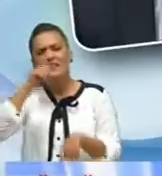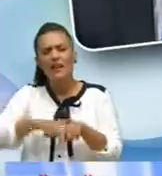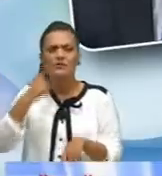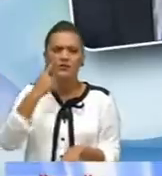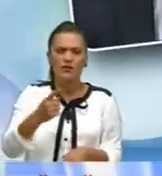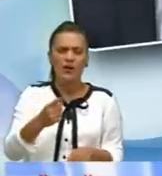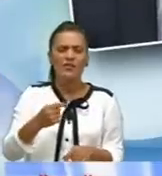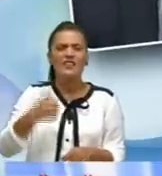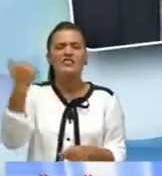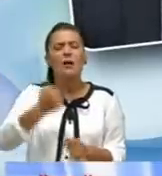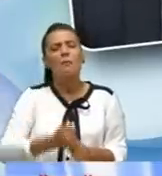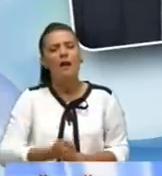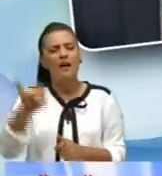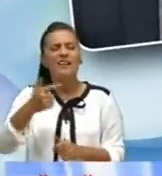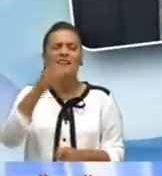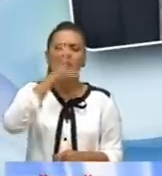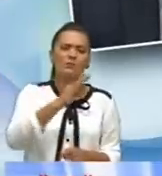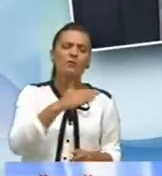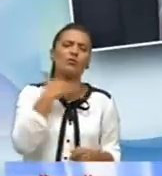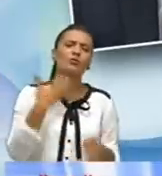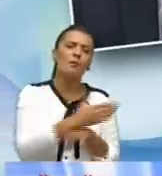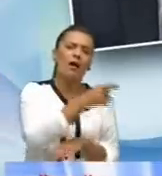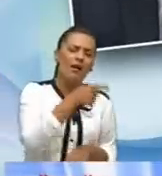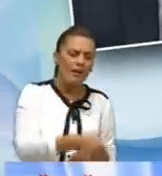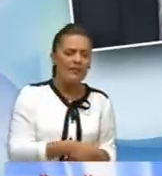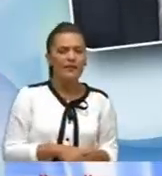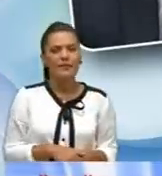inancına göre şampanya patlatır, kimi kurban keser, hı hı, ve